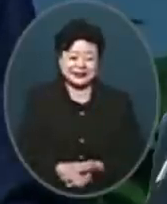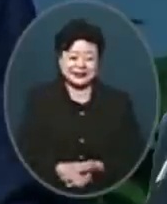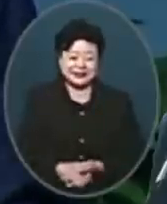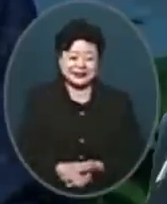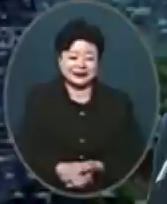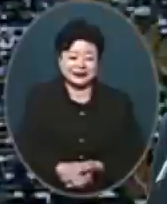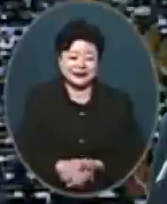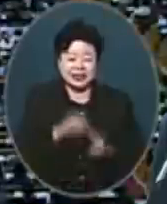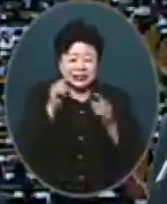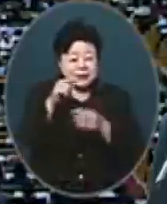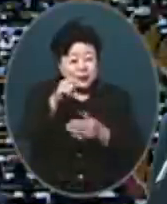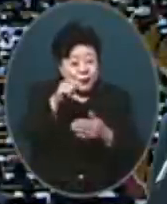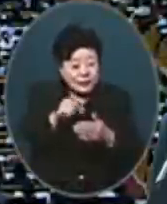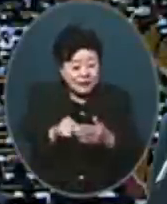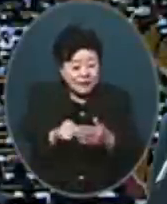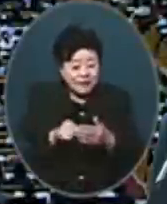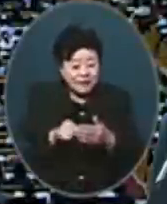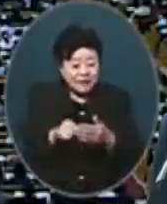삶의